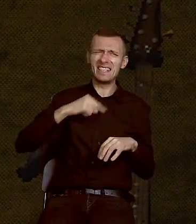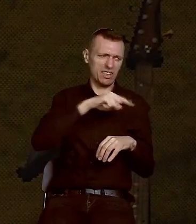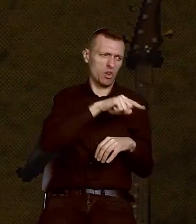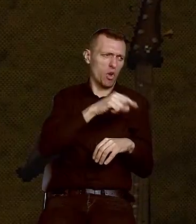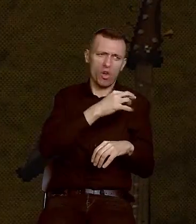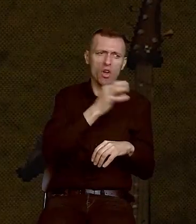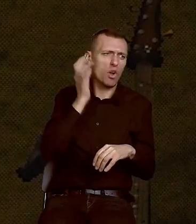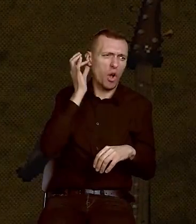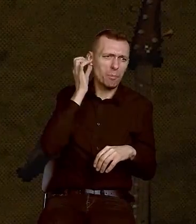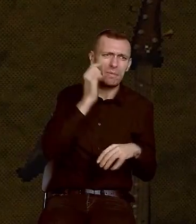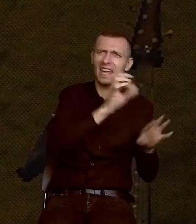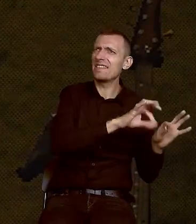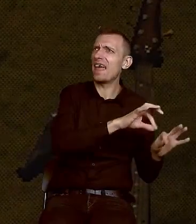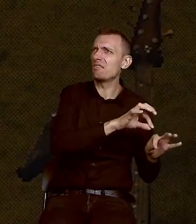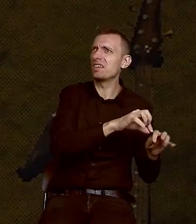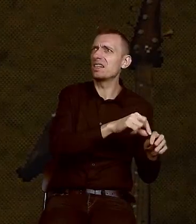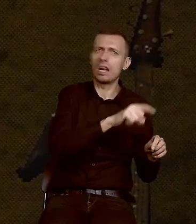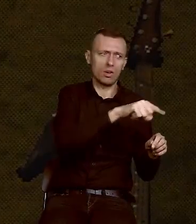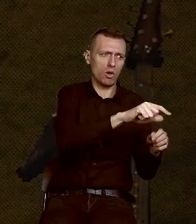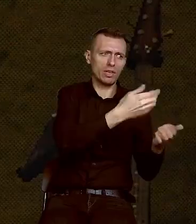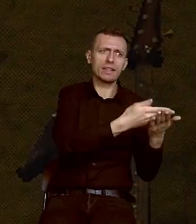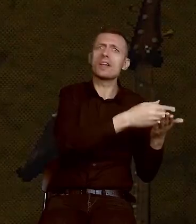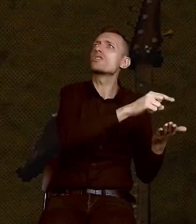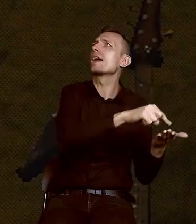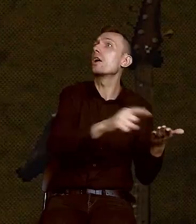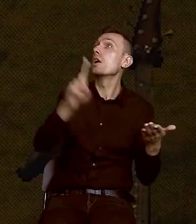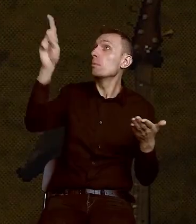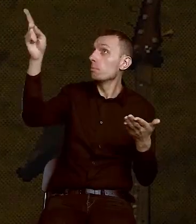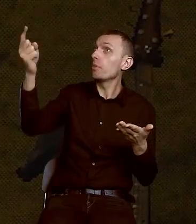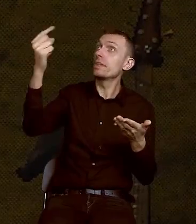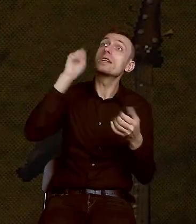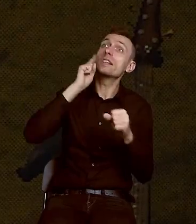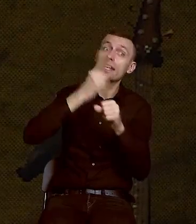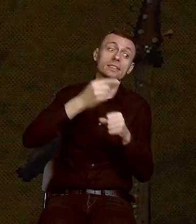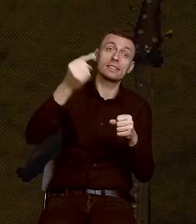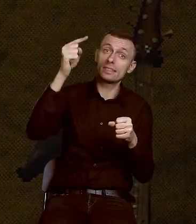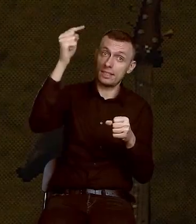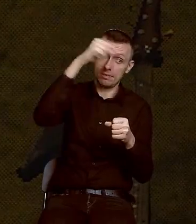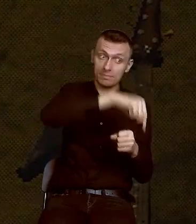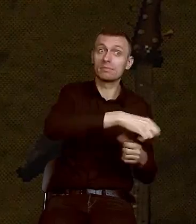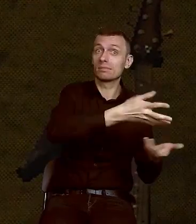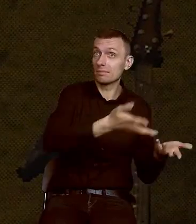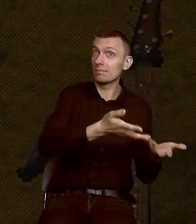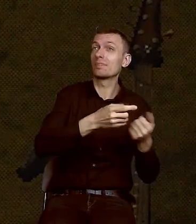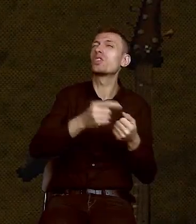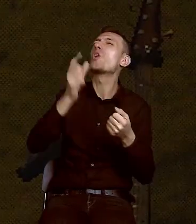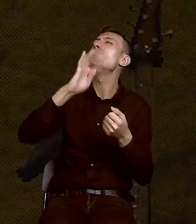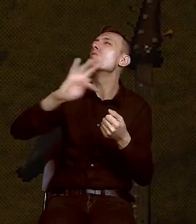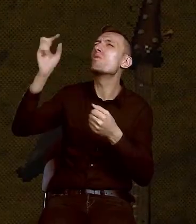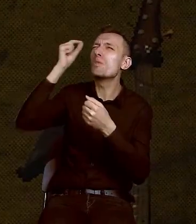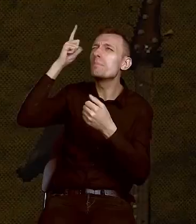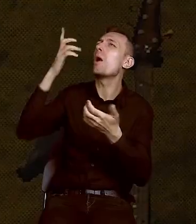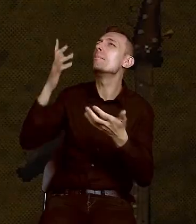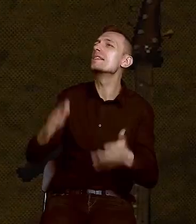przez ciebie. To był twój, a nie mój pomysł. I przez tysiące lat,